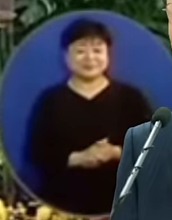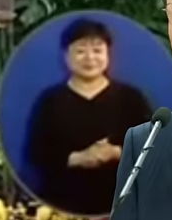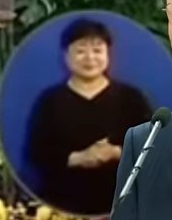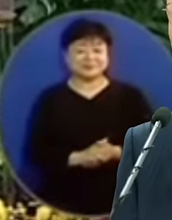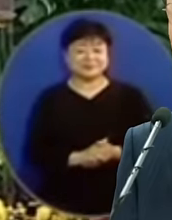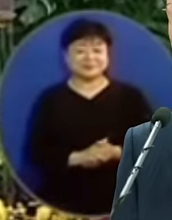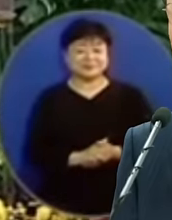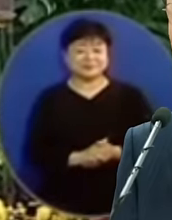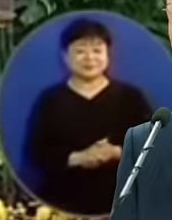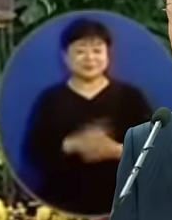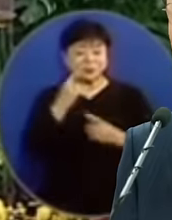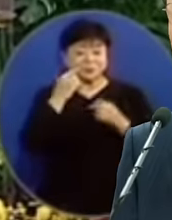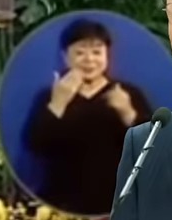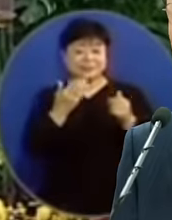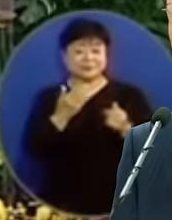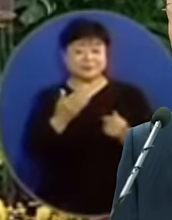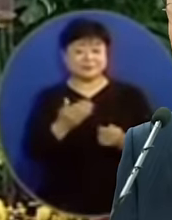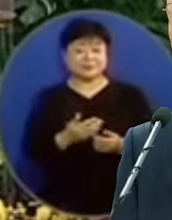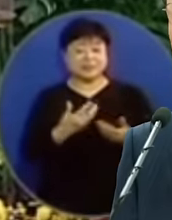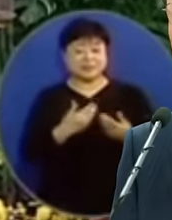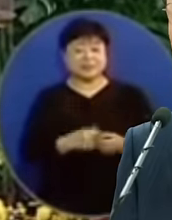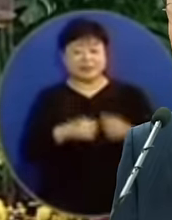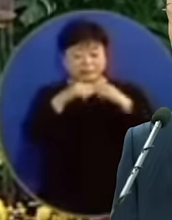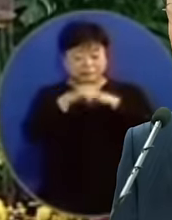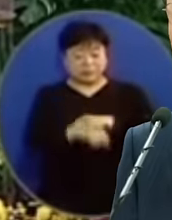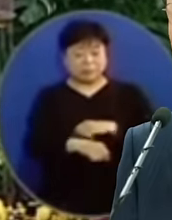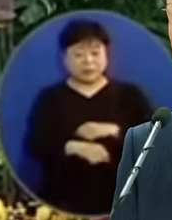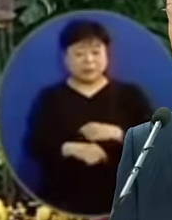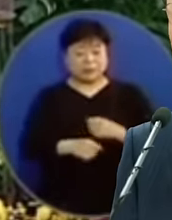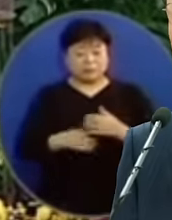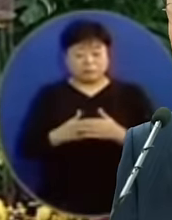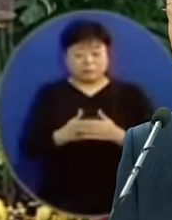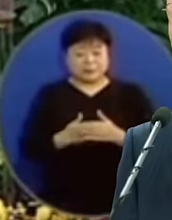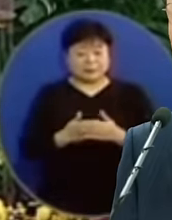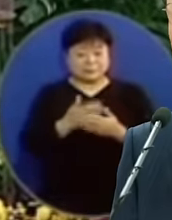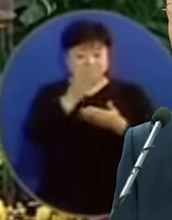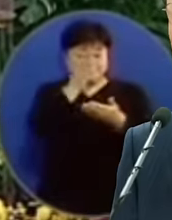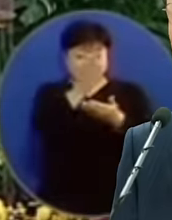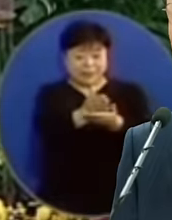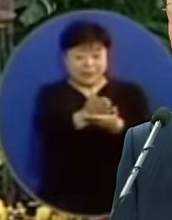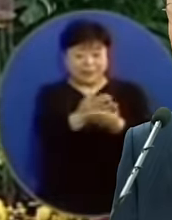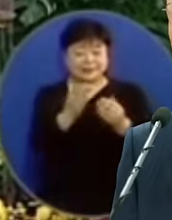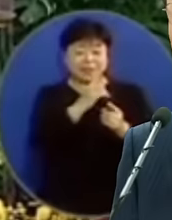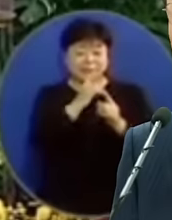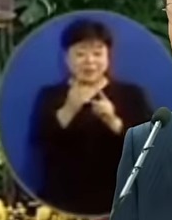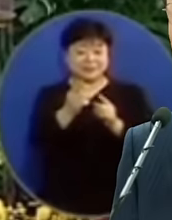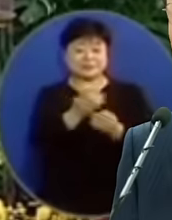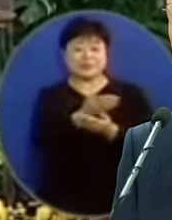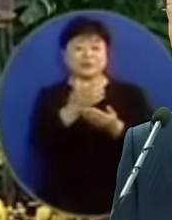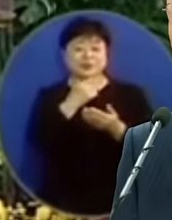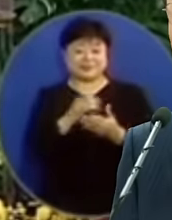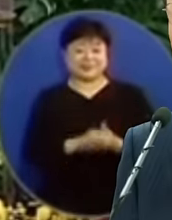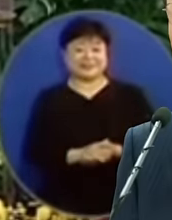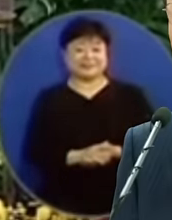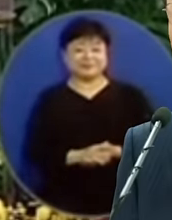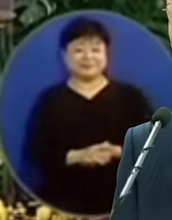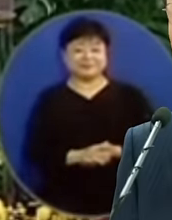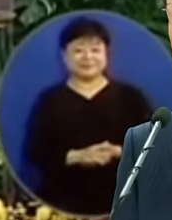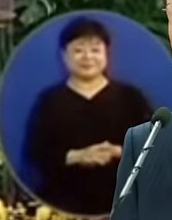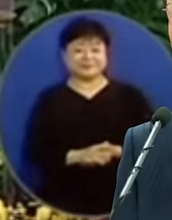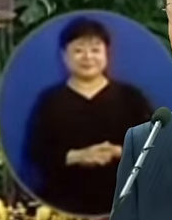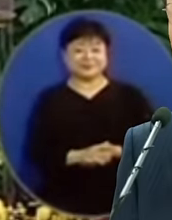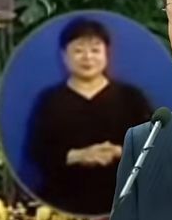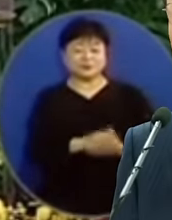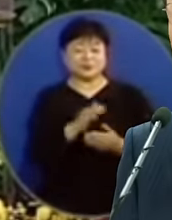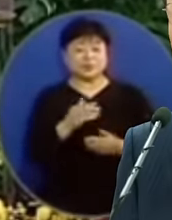오늘 저는 낙망하고 불안해하지 말라는 제목으로 은혜의 말씀을 나누고자 하는 것입니다.